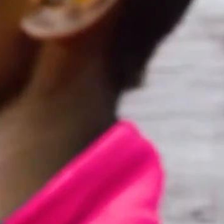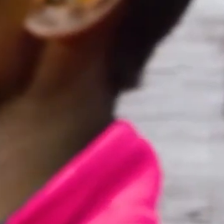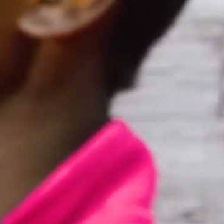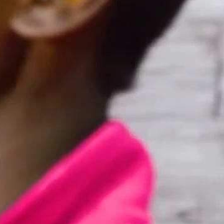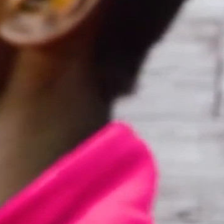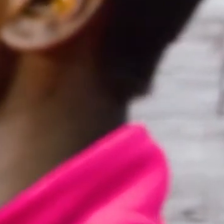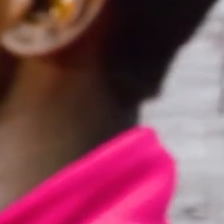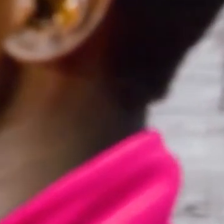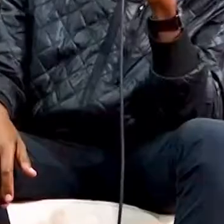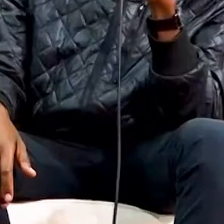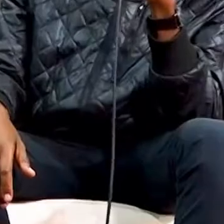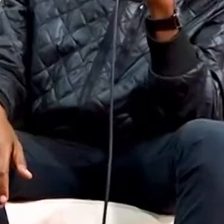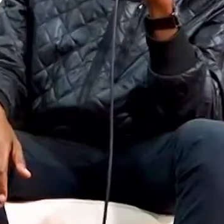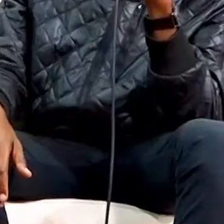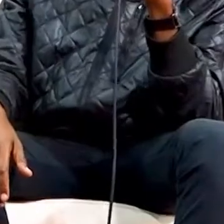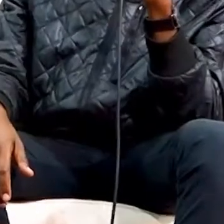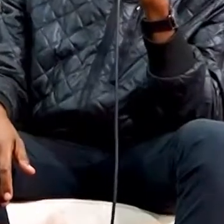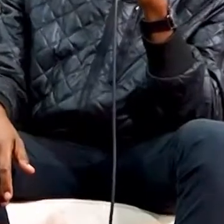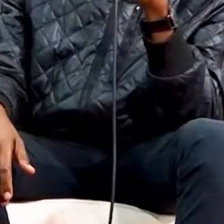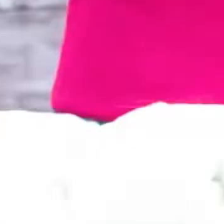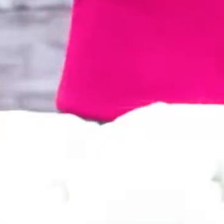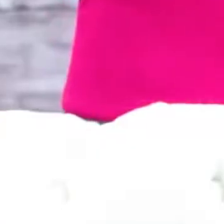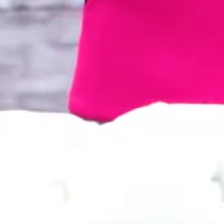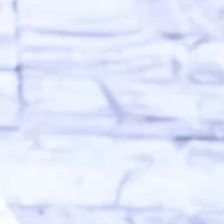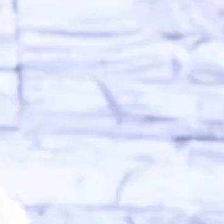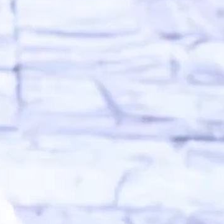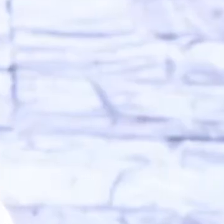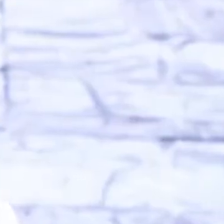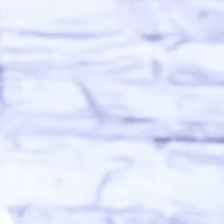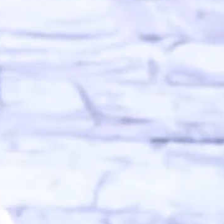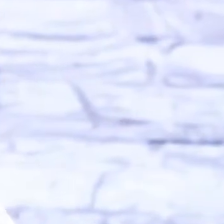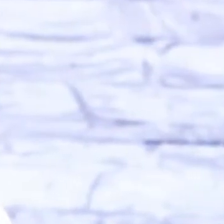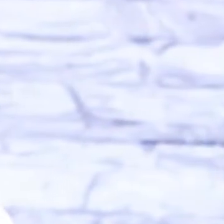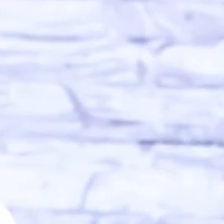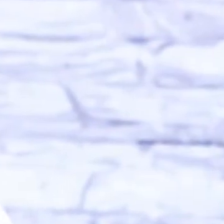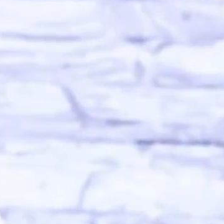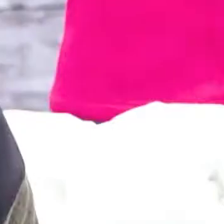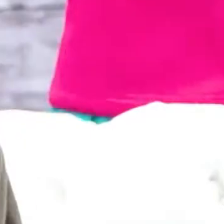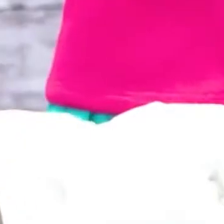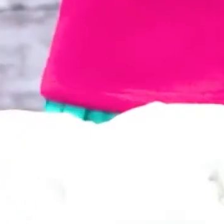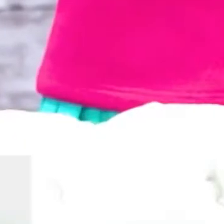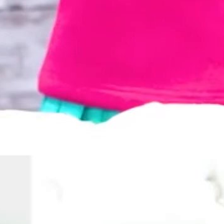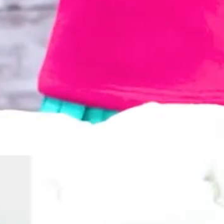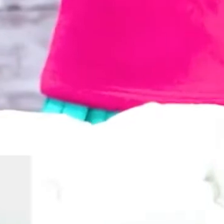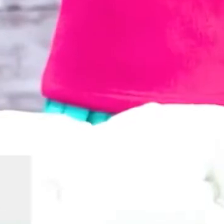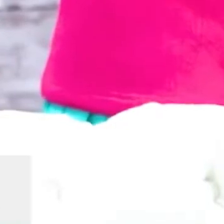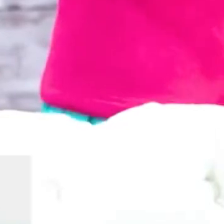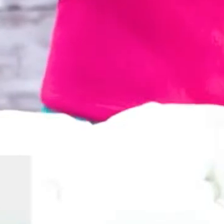Unza misumbu tose tichafara neku unza misumbu